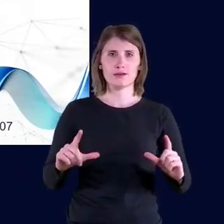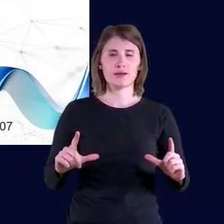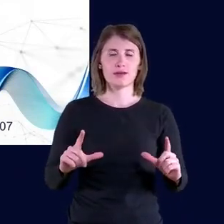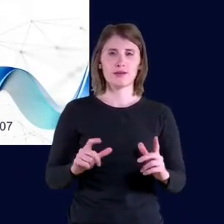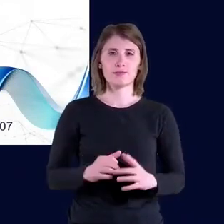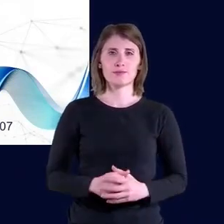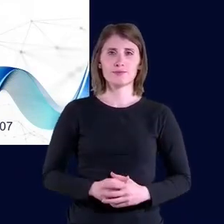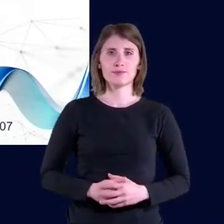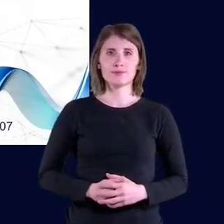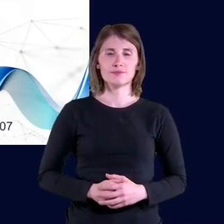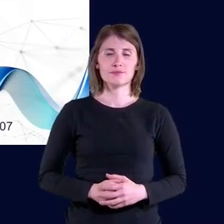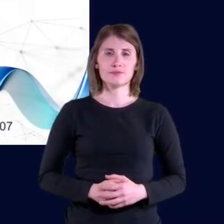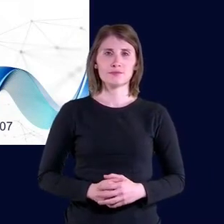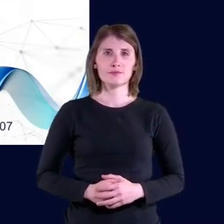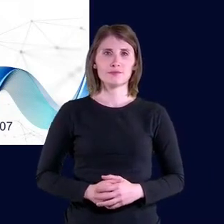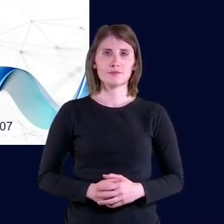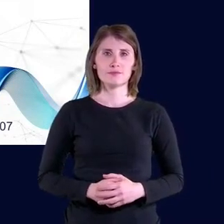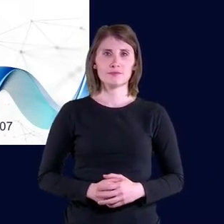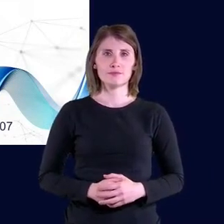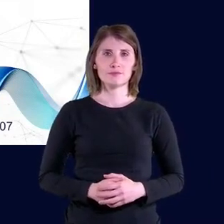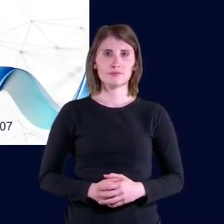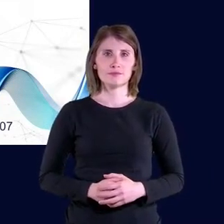z o.o